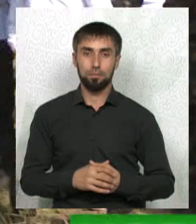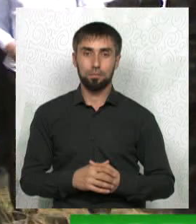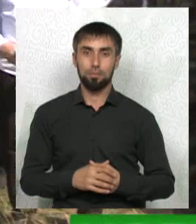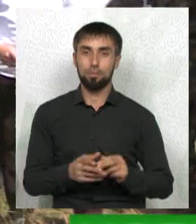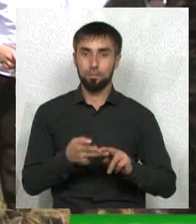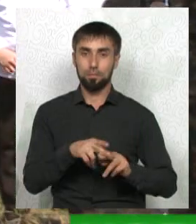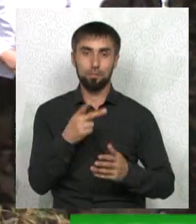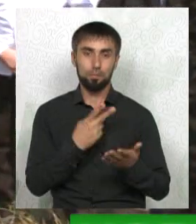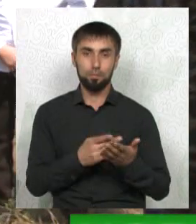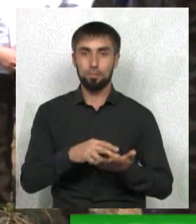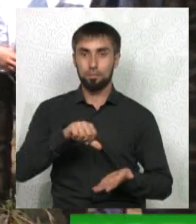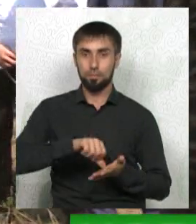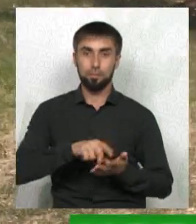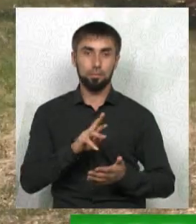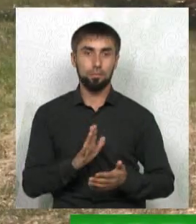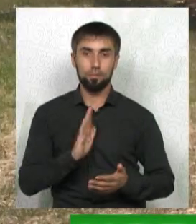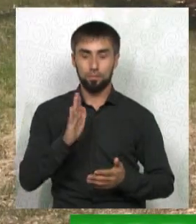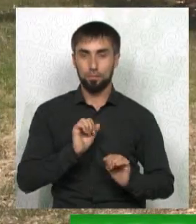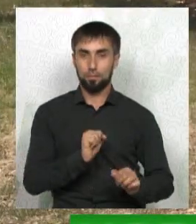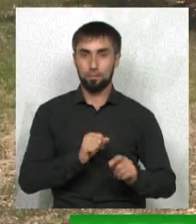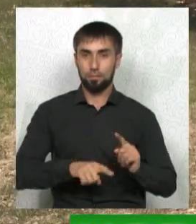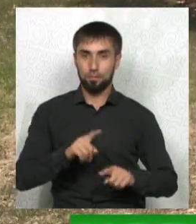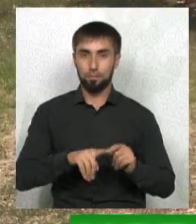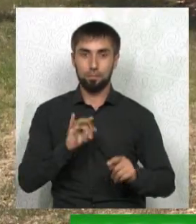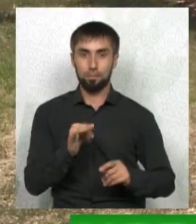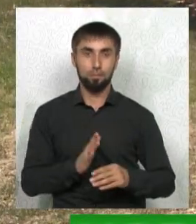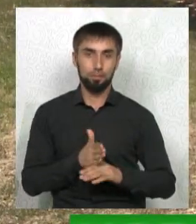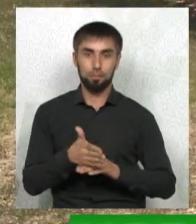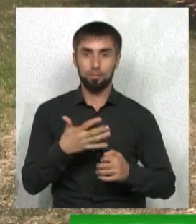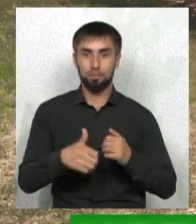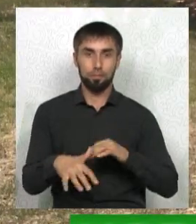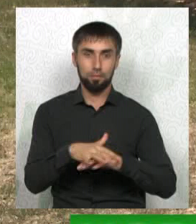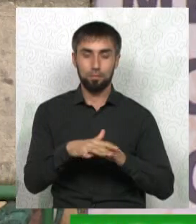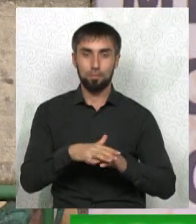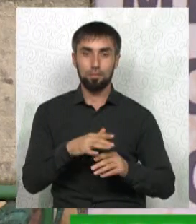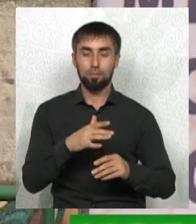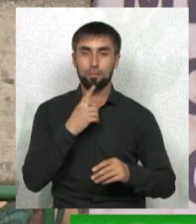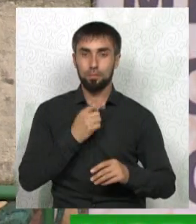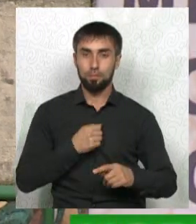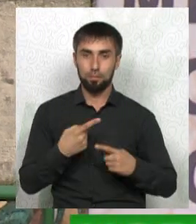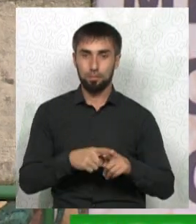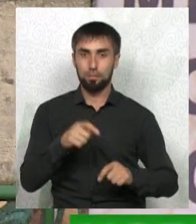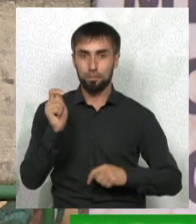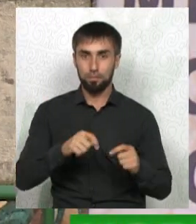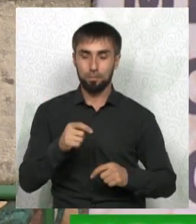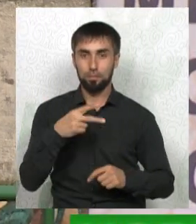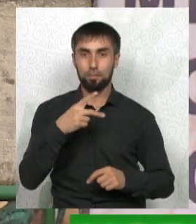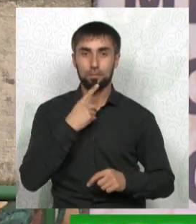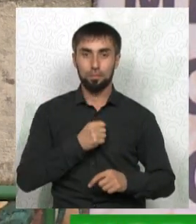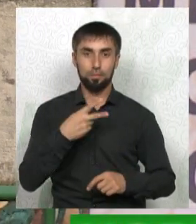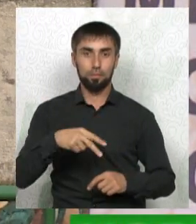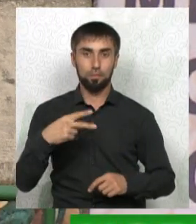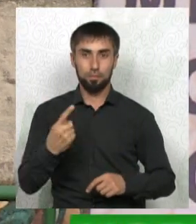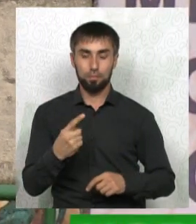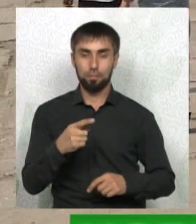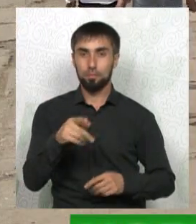Это показательное выступление для будущих защитников Отечества и гостей Международного военно-технического форума «Армия-2021».